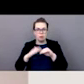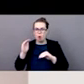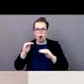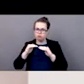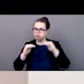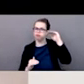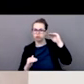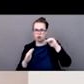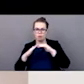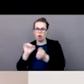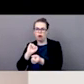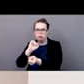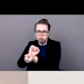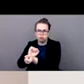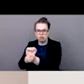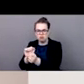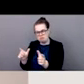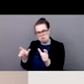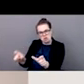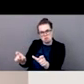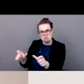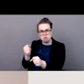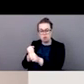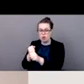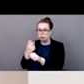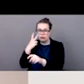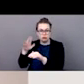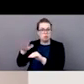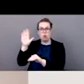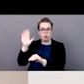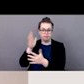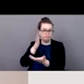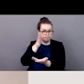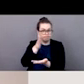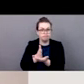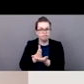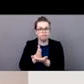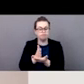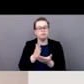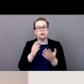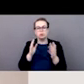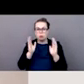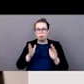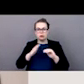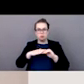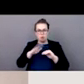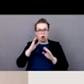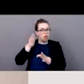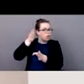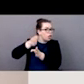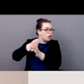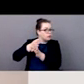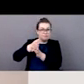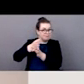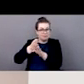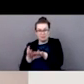COVID-19 et de la COVID-19 pour les raisons que je viens de mentionner là aussi ceci veut dire qu'il y un besoin urgent pour pouvoir élargir la